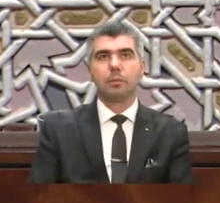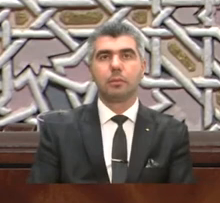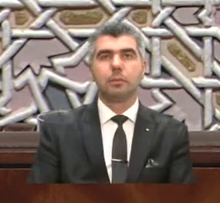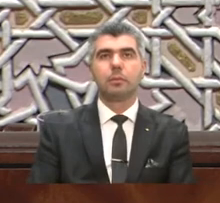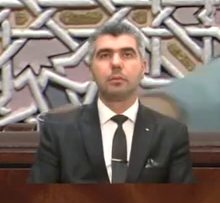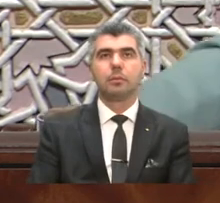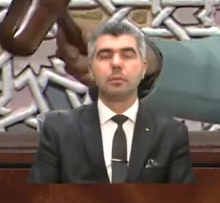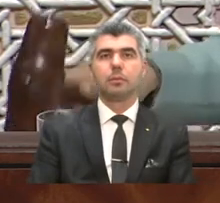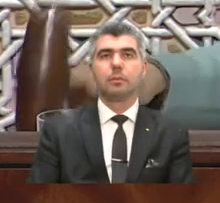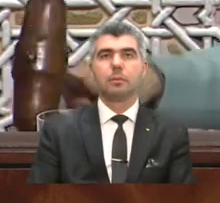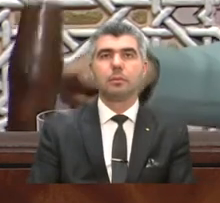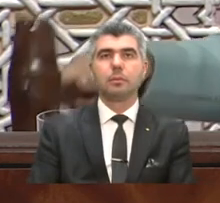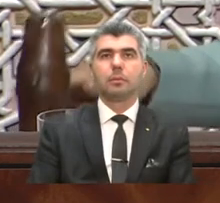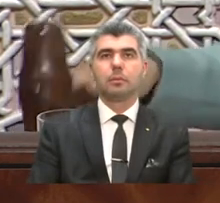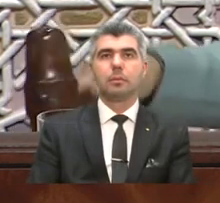السيد الوزير.